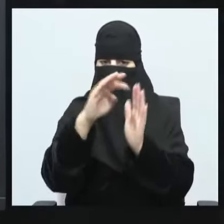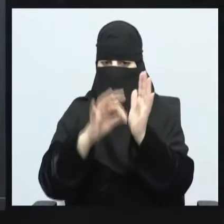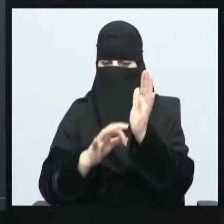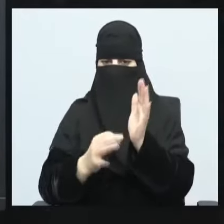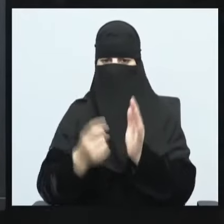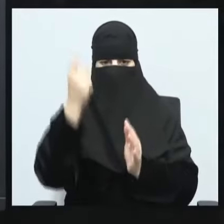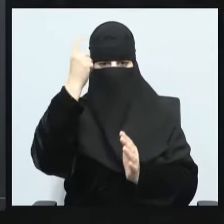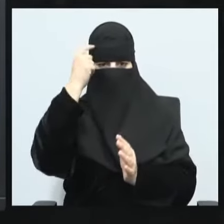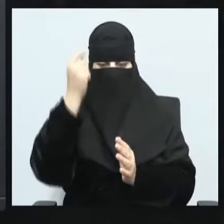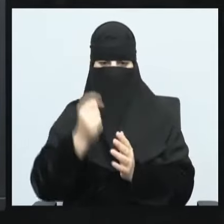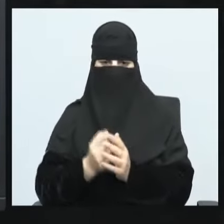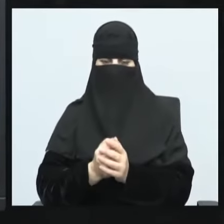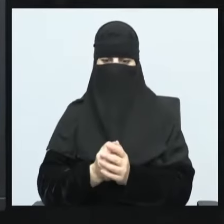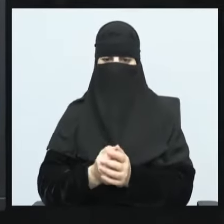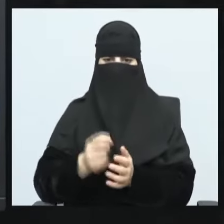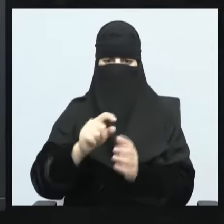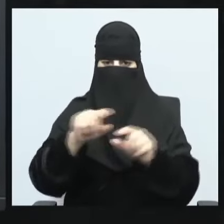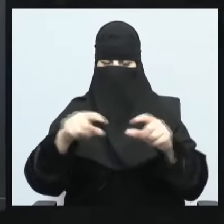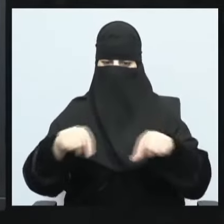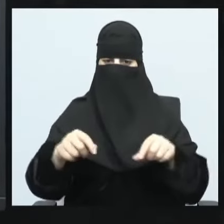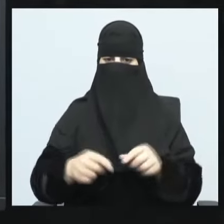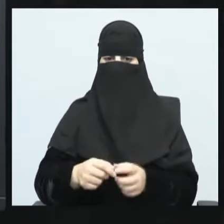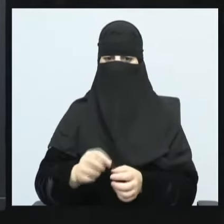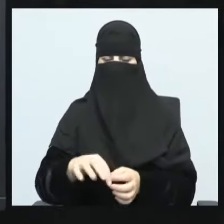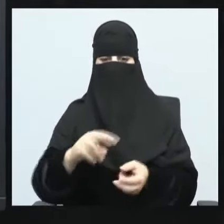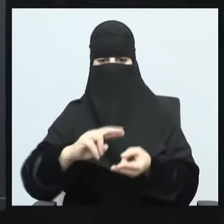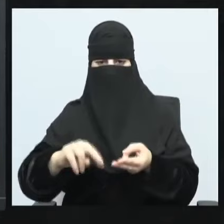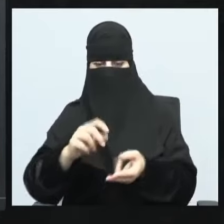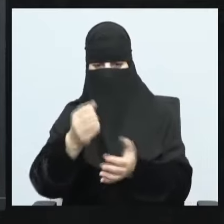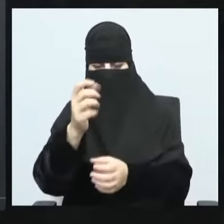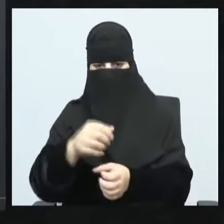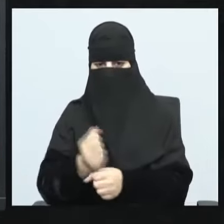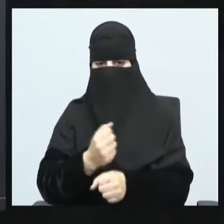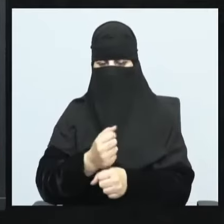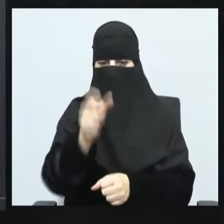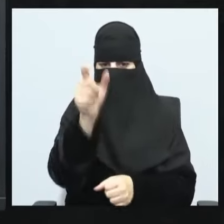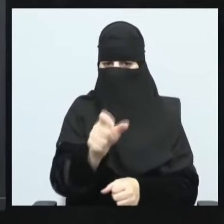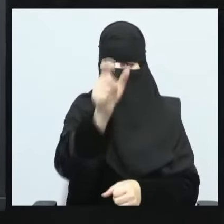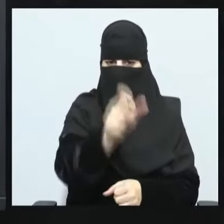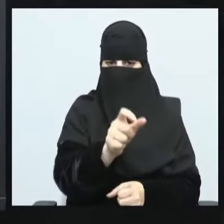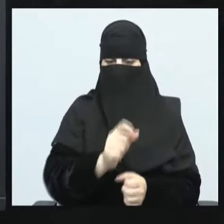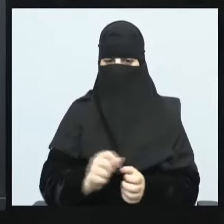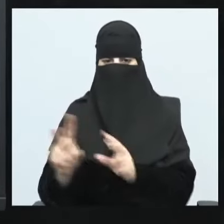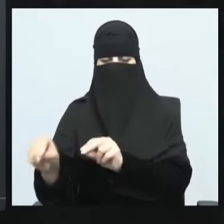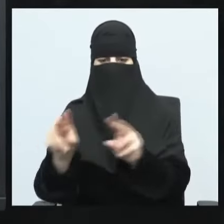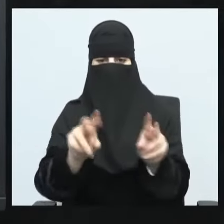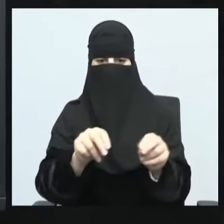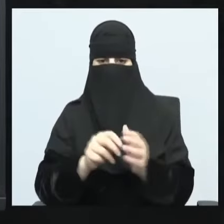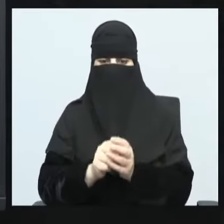معك افهم اخطط راح نستخدم انشاء قائمه سبق ان تتكلم معنا بعد